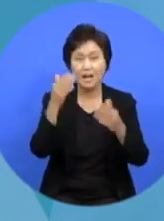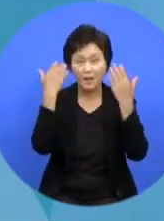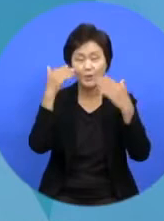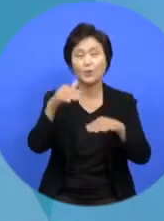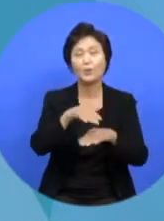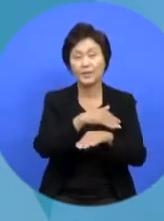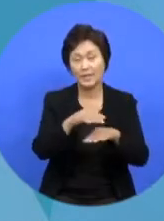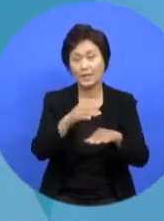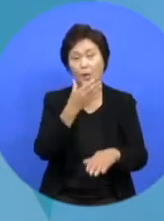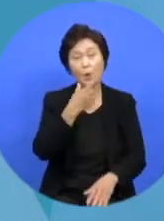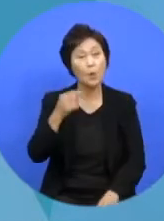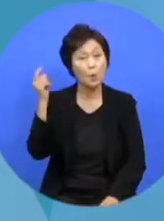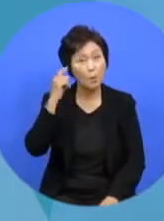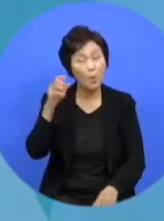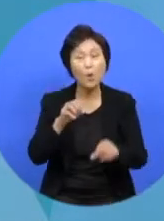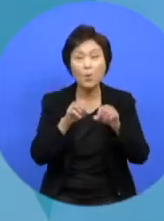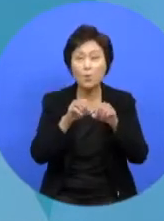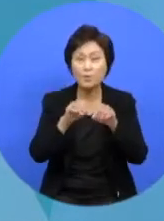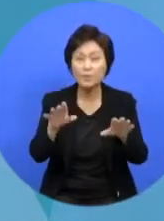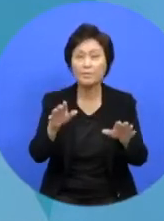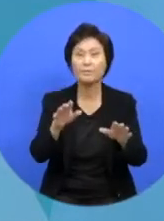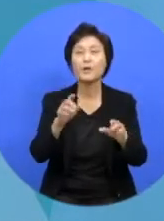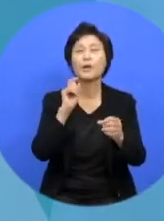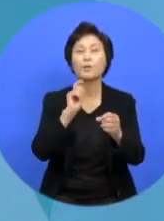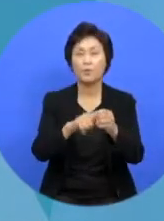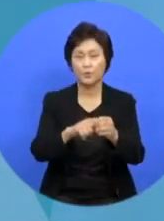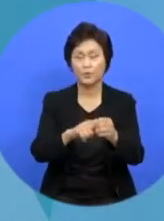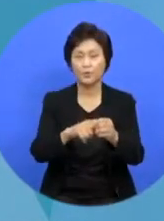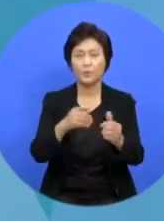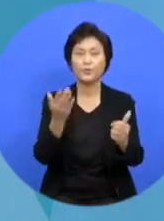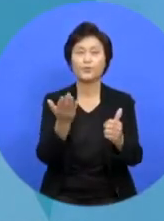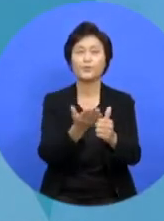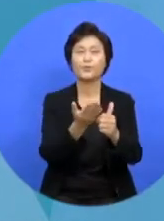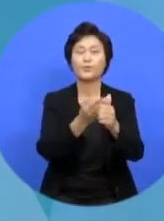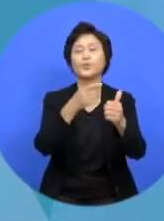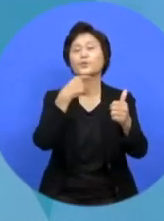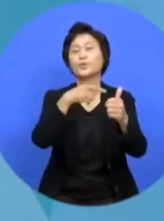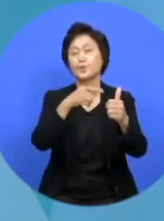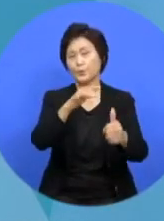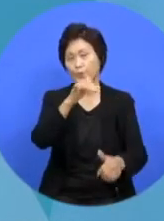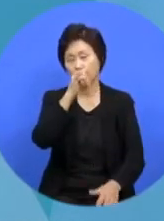만들어서 네네. 이렇게 양육시키는데 국내 대학을 이제